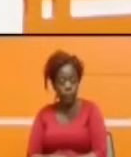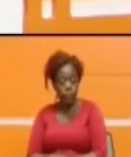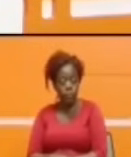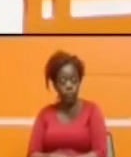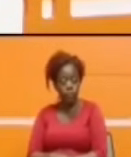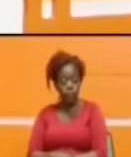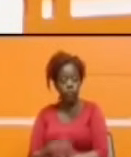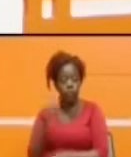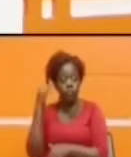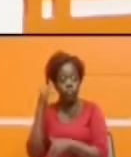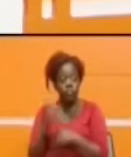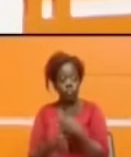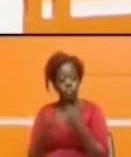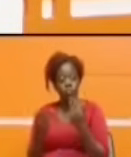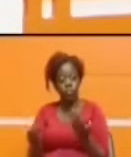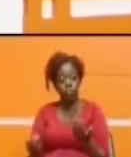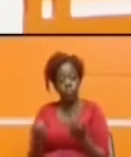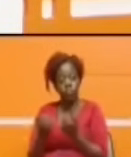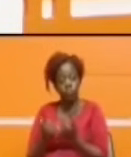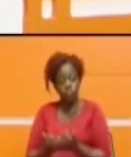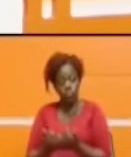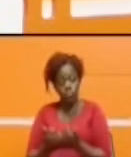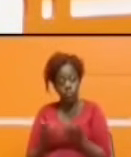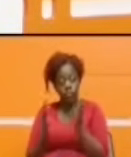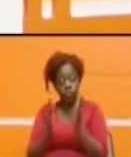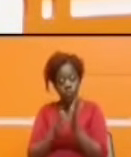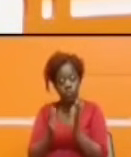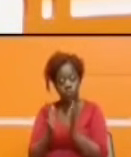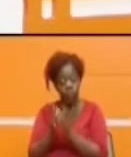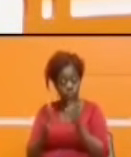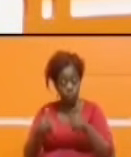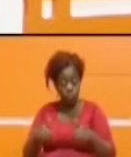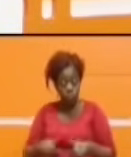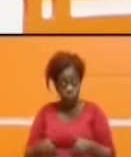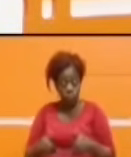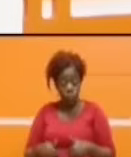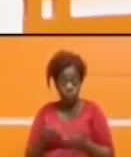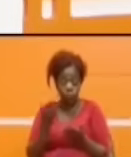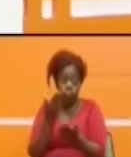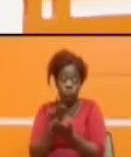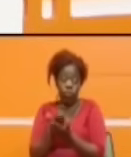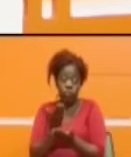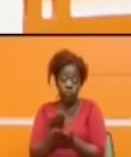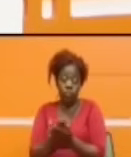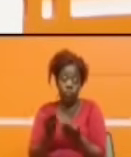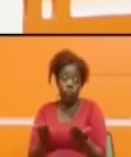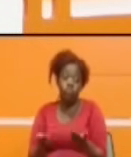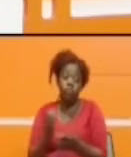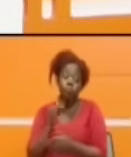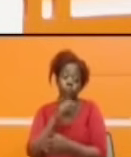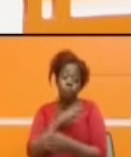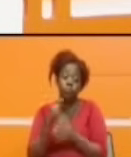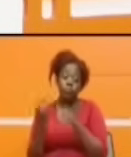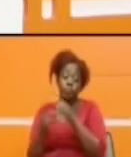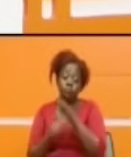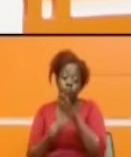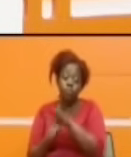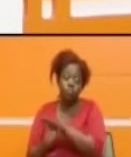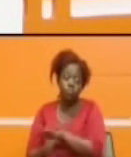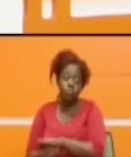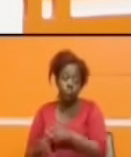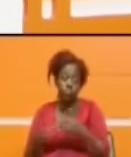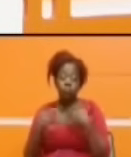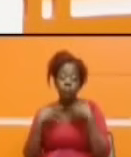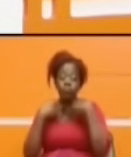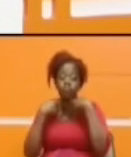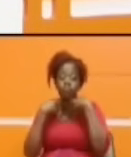Ate oluvannyuma lwa mukyala Yesu Muto okuvaayo n'alajana olw'embeera okumuyinga, omusasi